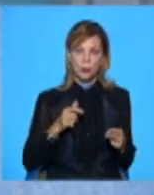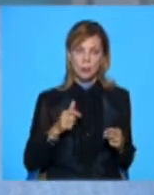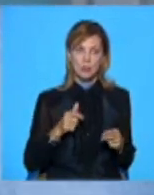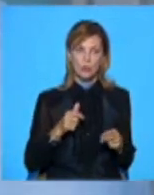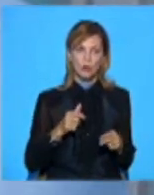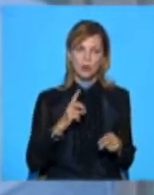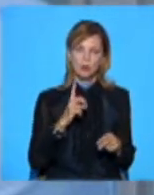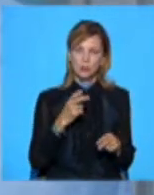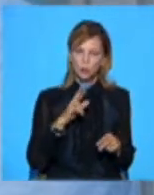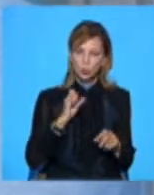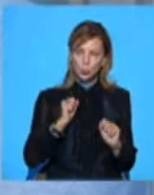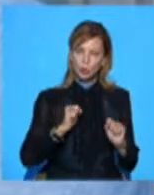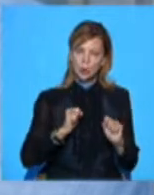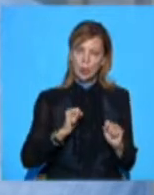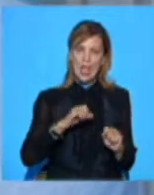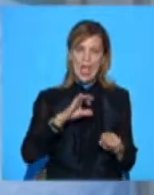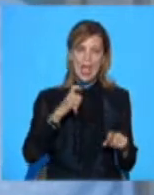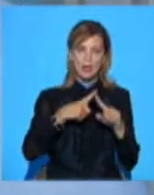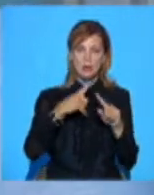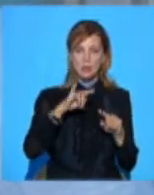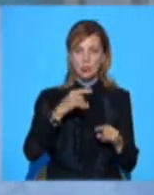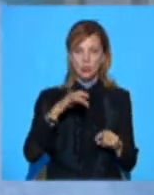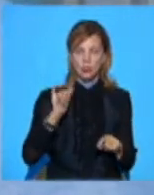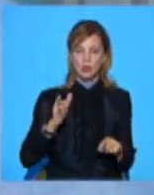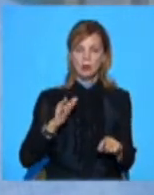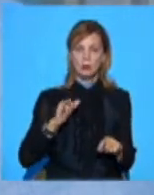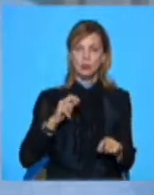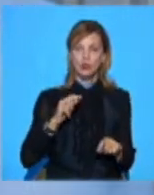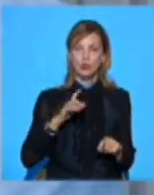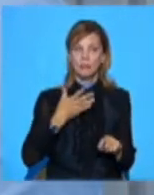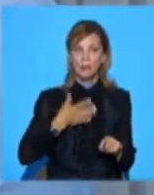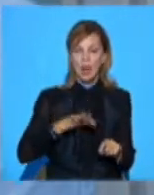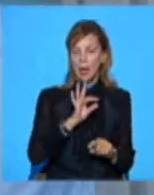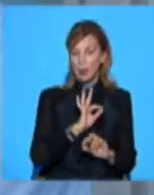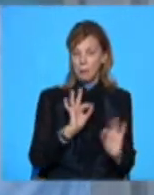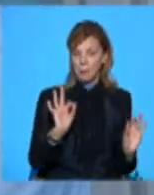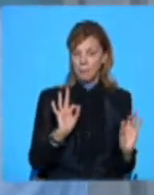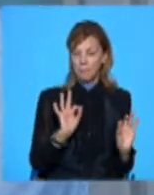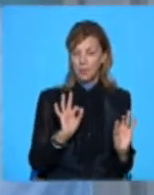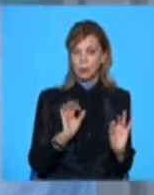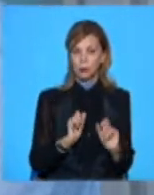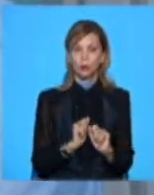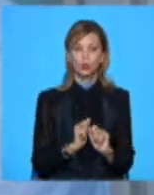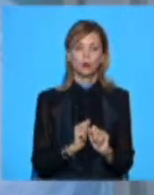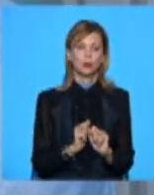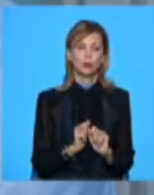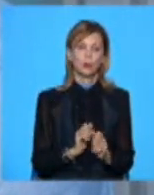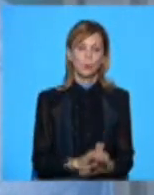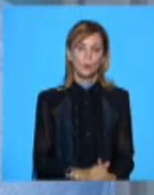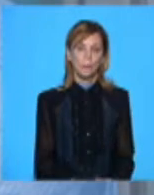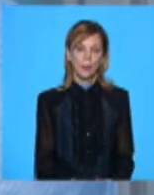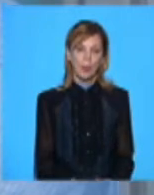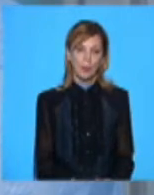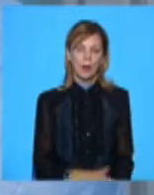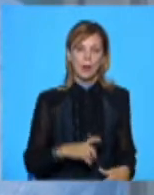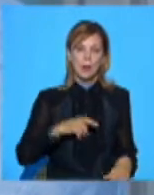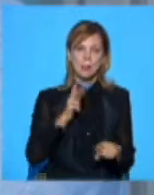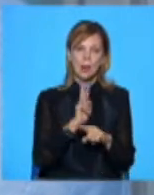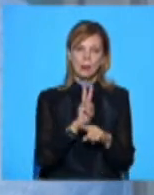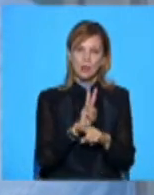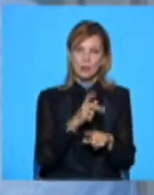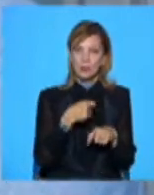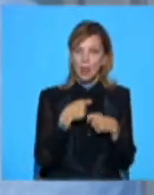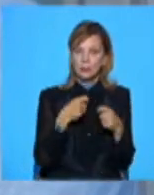exigent și tocmai din această cauză e pune lucrurile acolo unde sunt, e foarte atent la